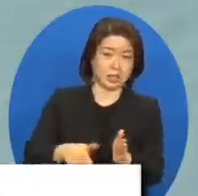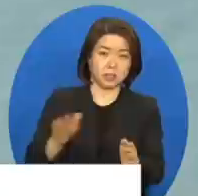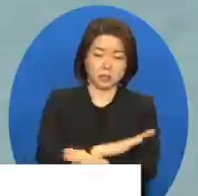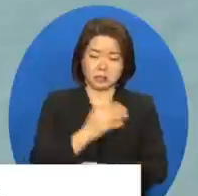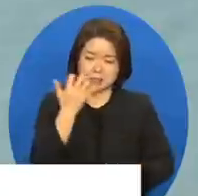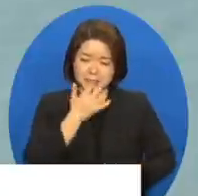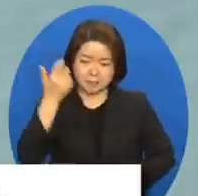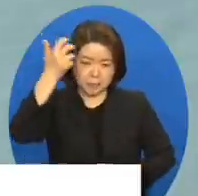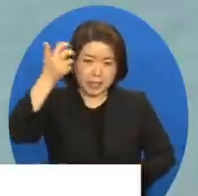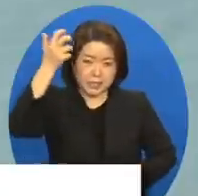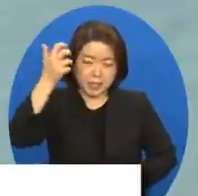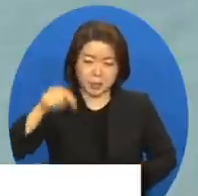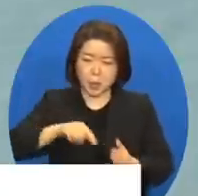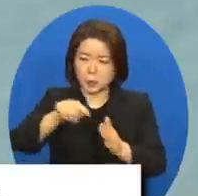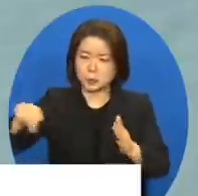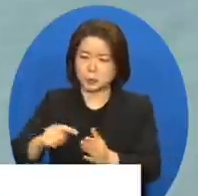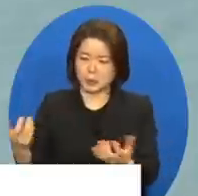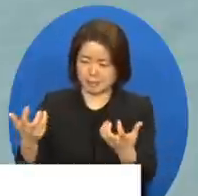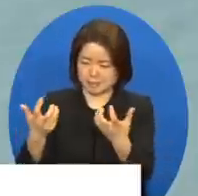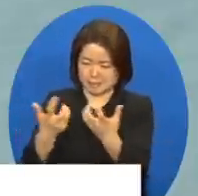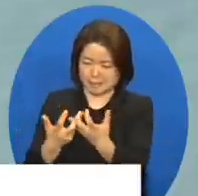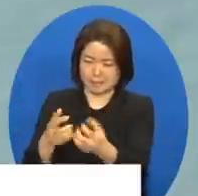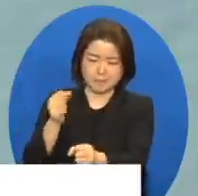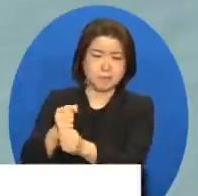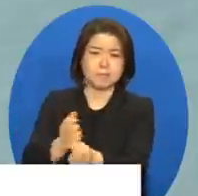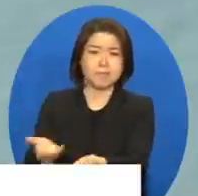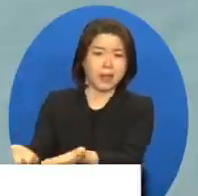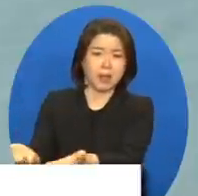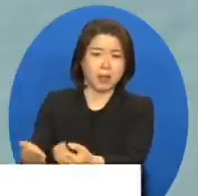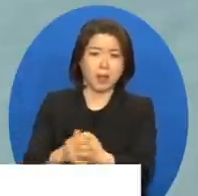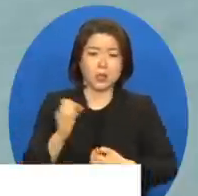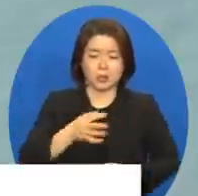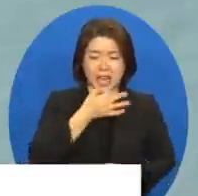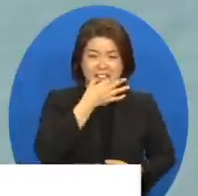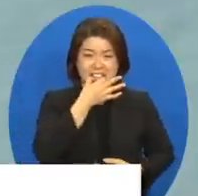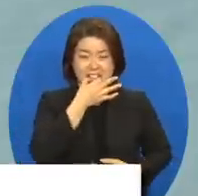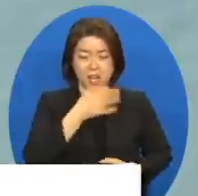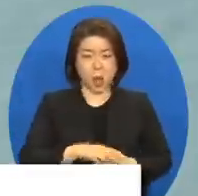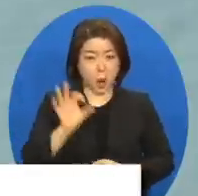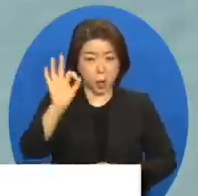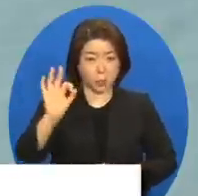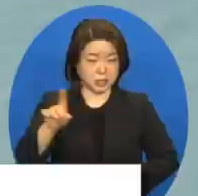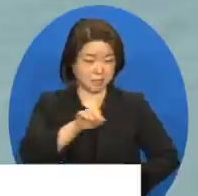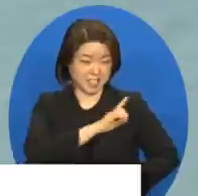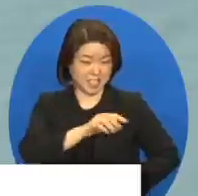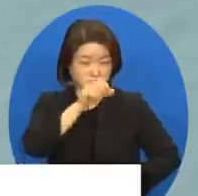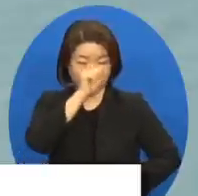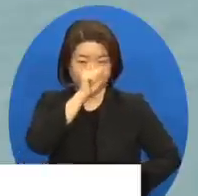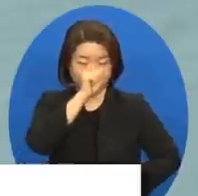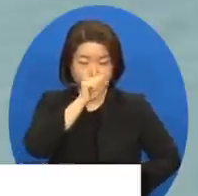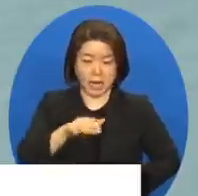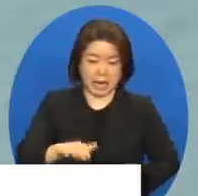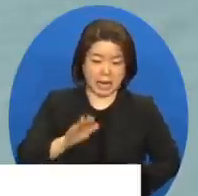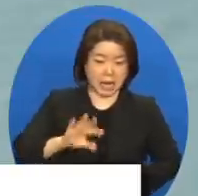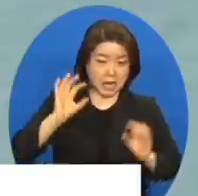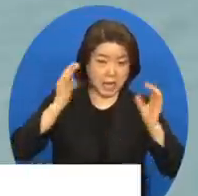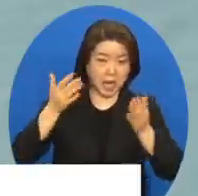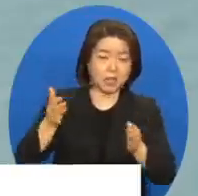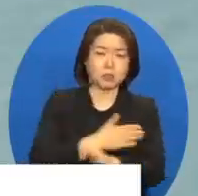아이들 속에 꽉 차 있습니다. 탐심, 돈이면 죄일이라는 생각이 어린 아이들부터 가지고